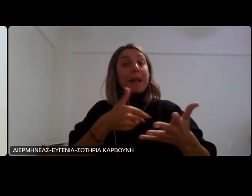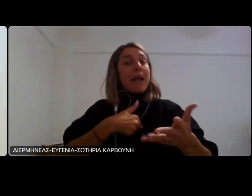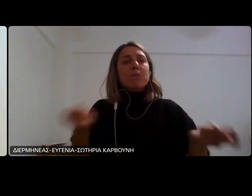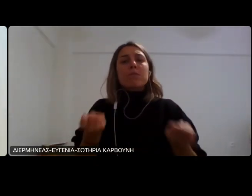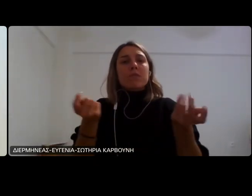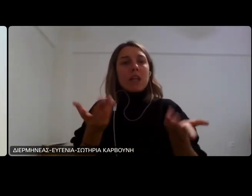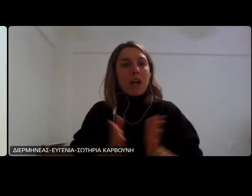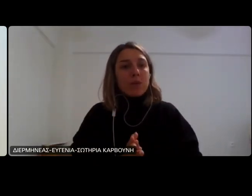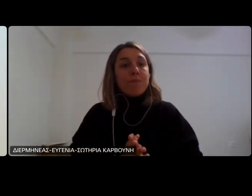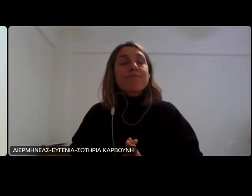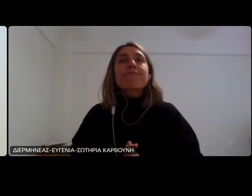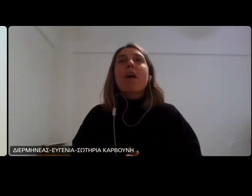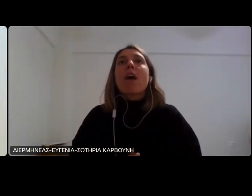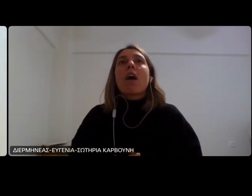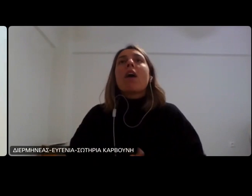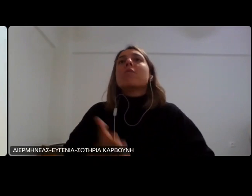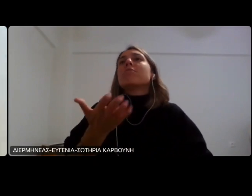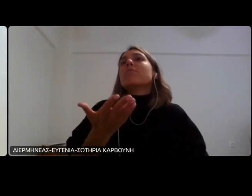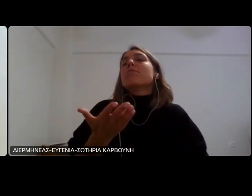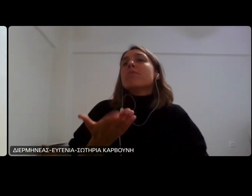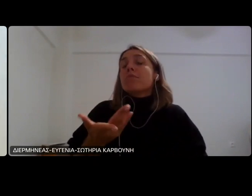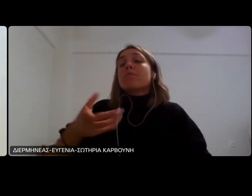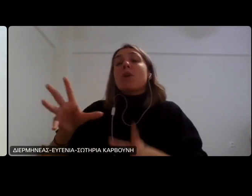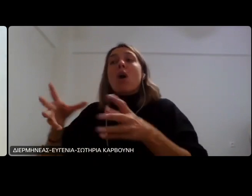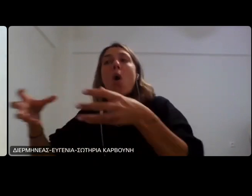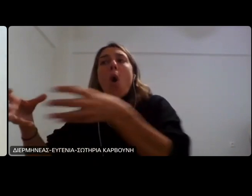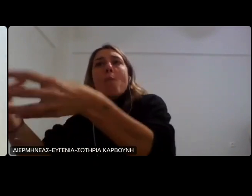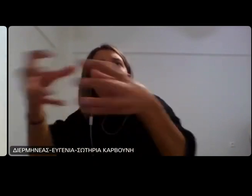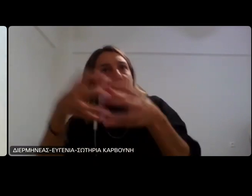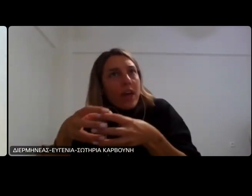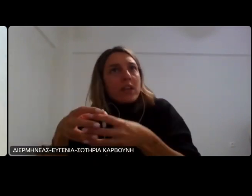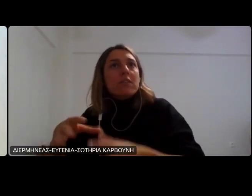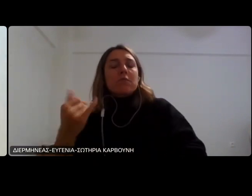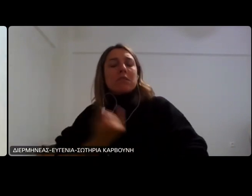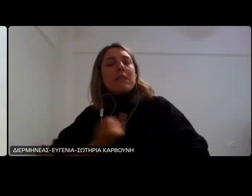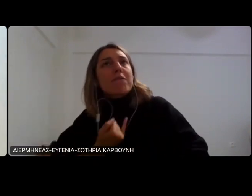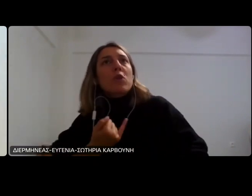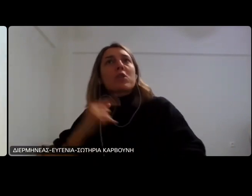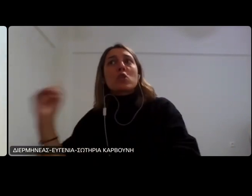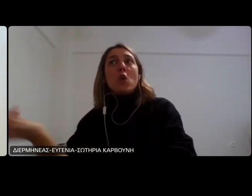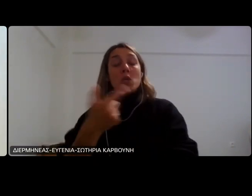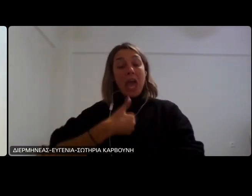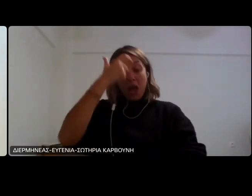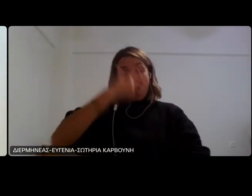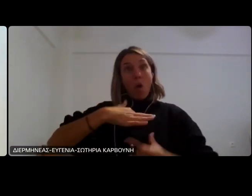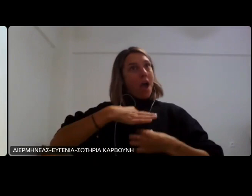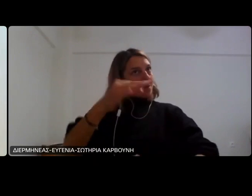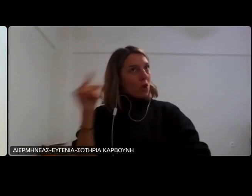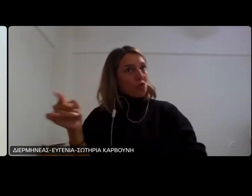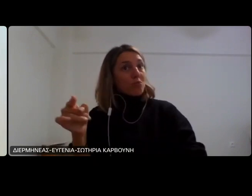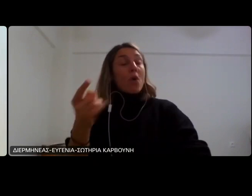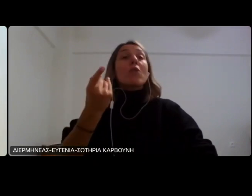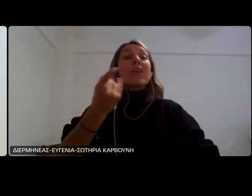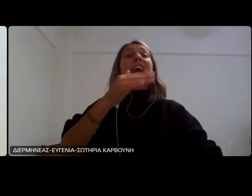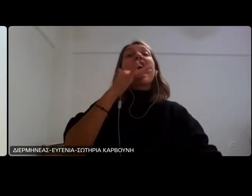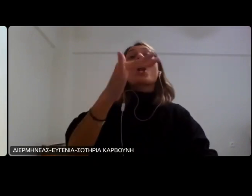θέλω να μπορώ να δίνω εκπροσώπηση και βήμα σε όλες τις ταυτότητες, είναι ότι χρησιμοποιώ την ελληνική γλώσσα σε όλα